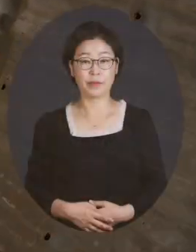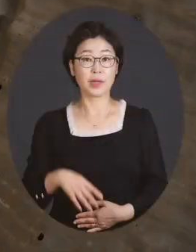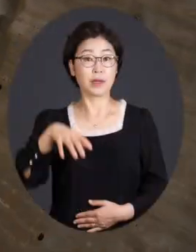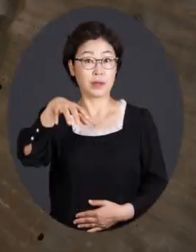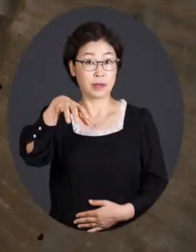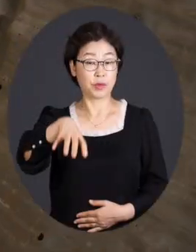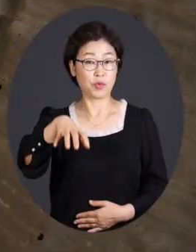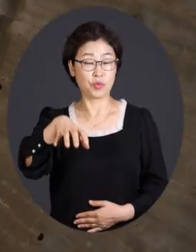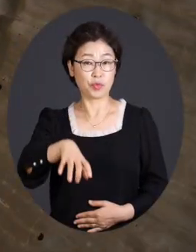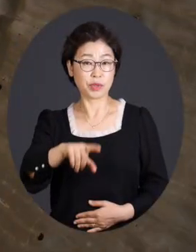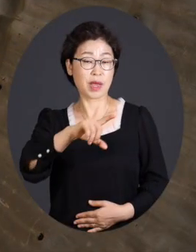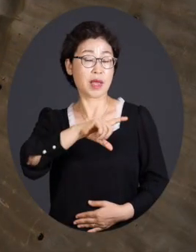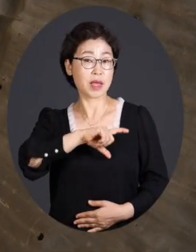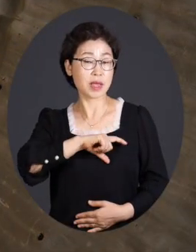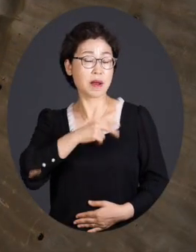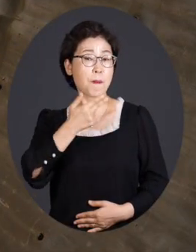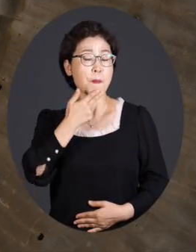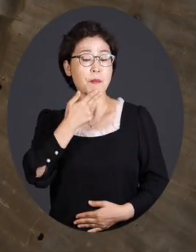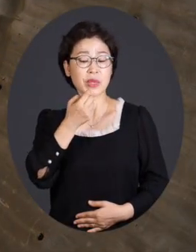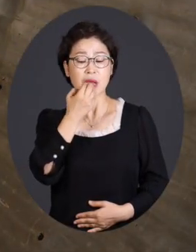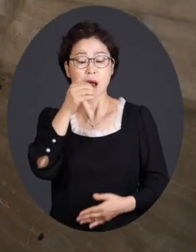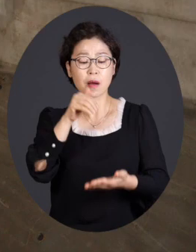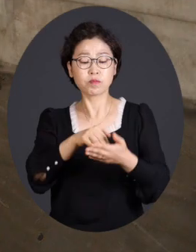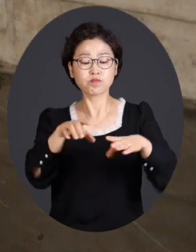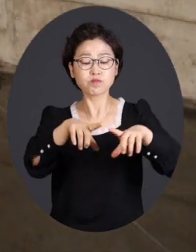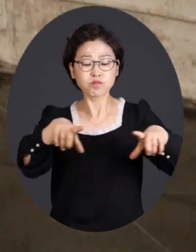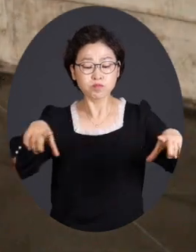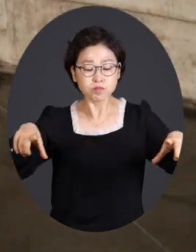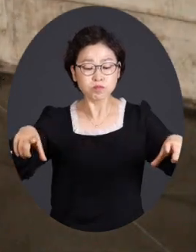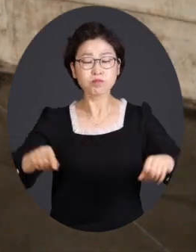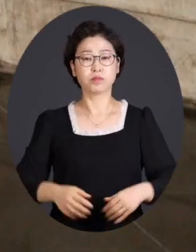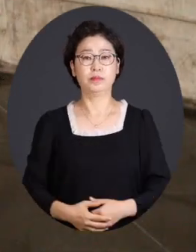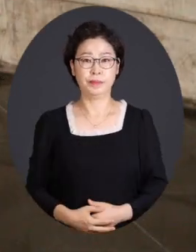여기에 이름 없는 비석이 있습니다. 백비.